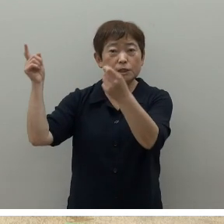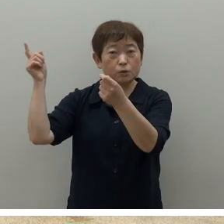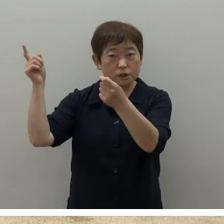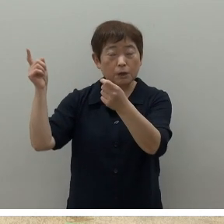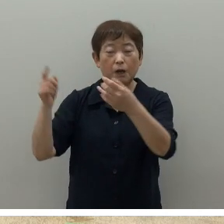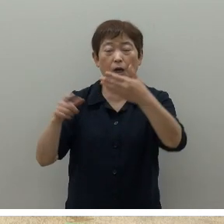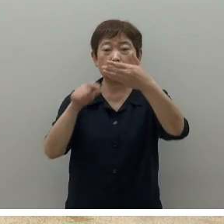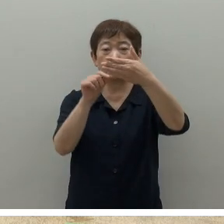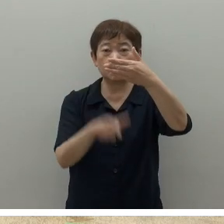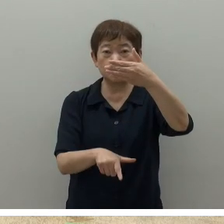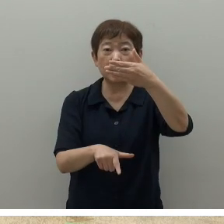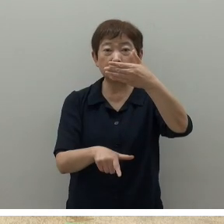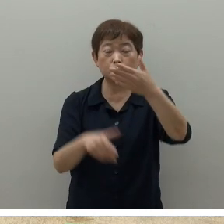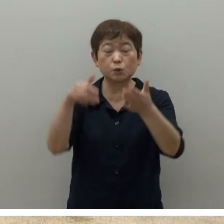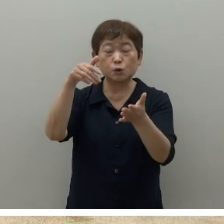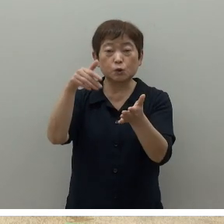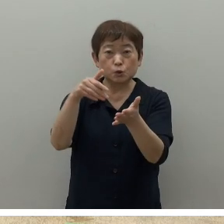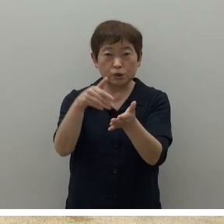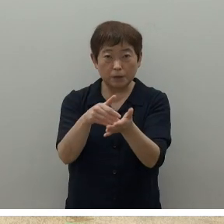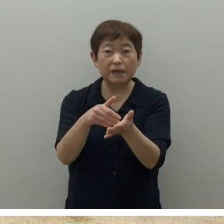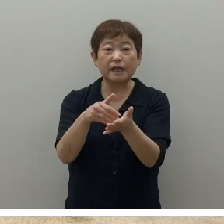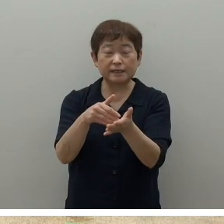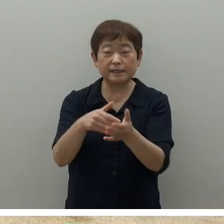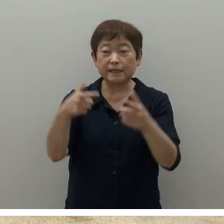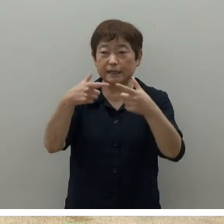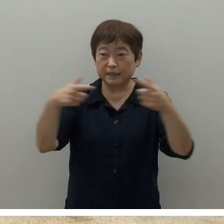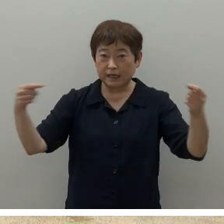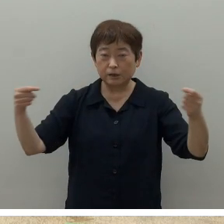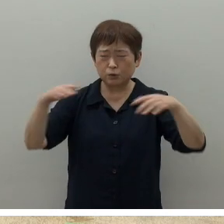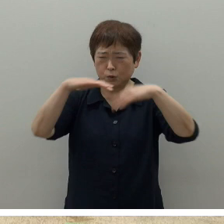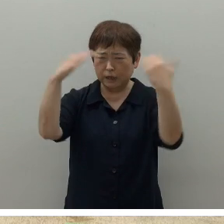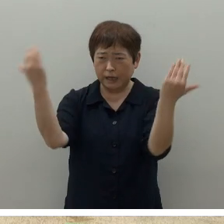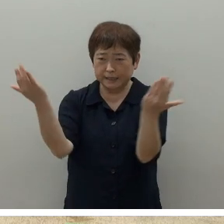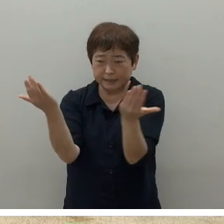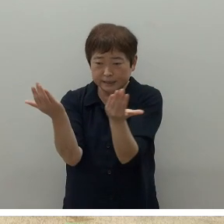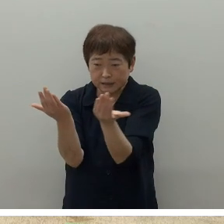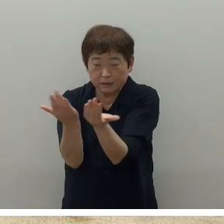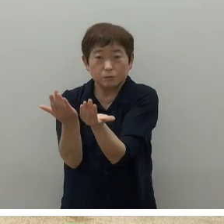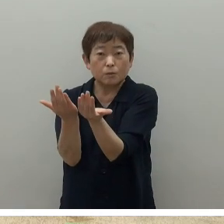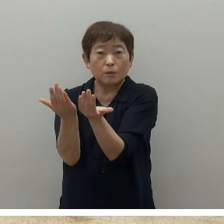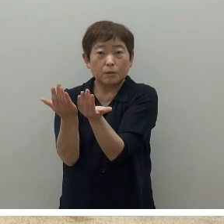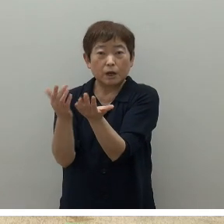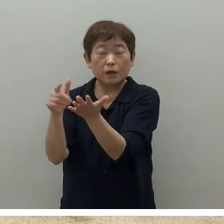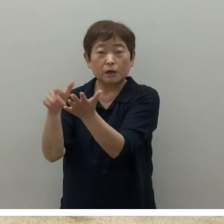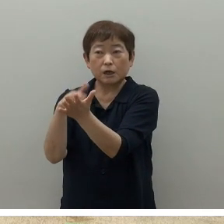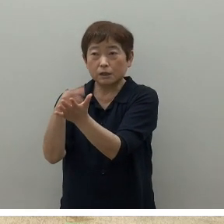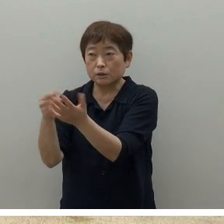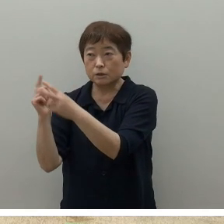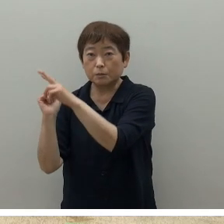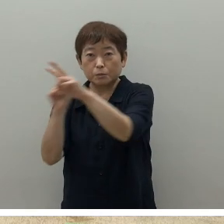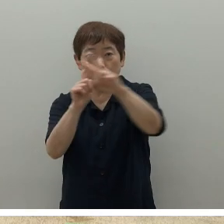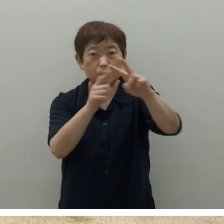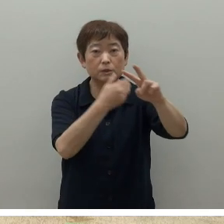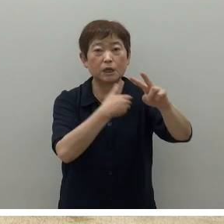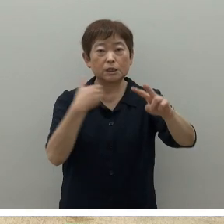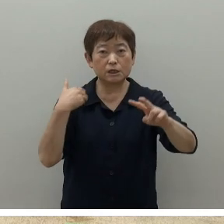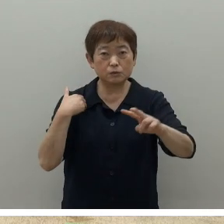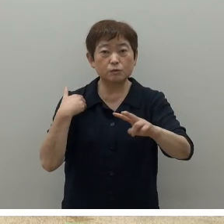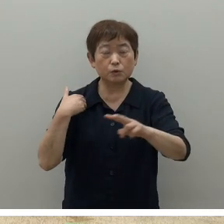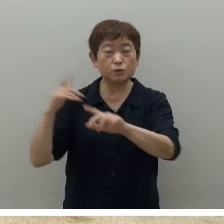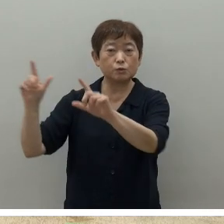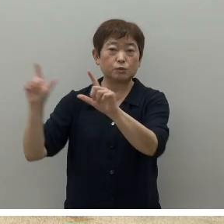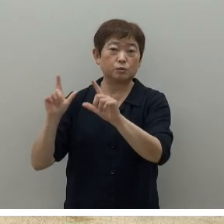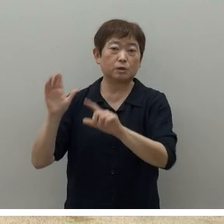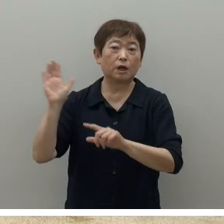9月までに、全国民分のワクチンを確保しているという状況がありまして、多少前後があるかもしれませんけれども